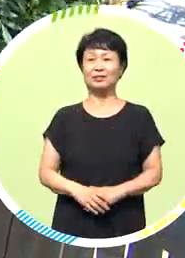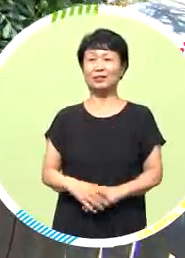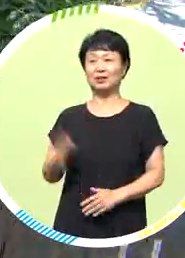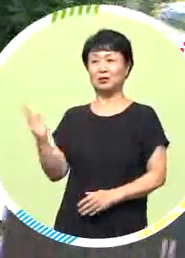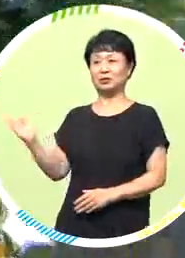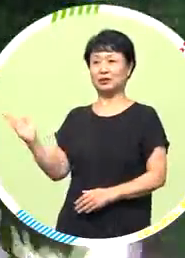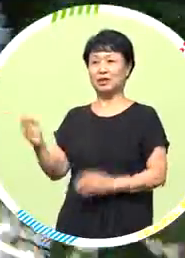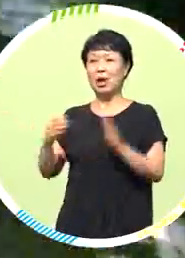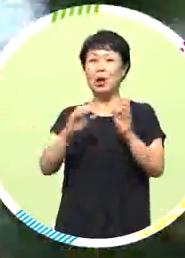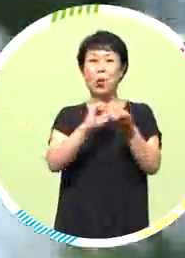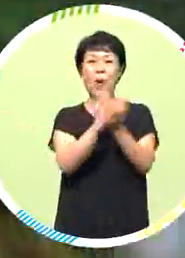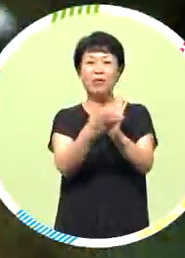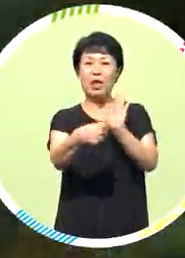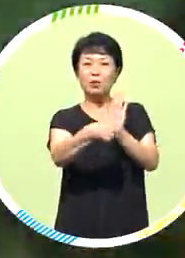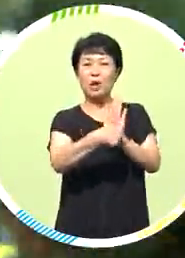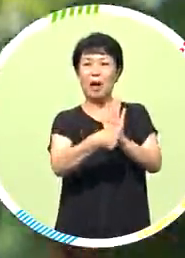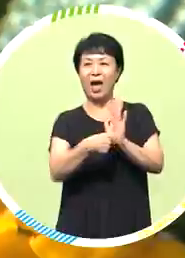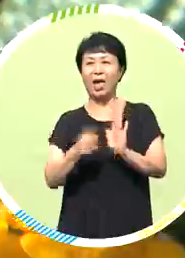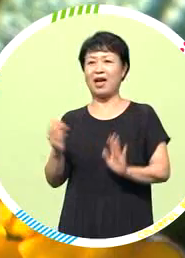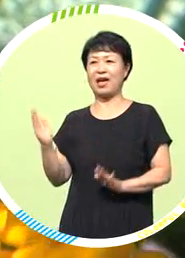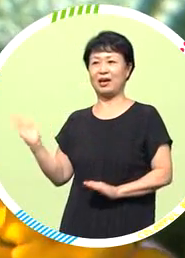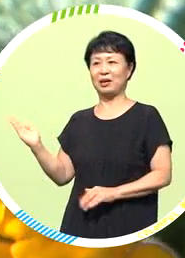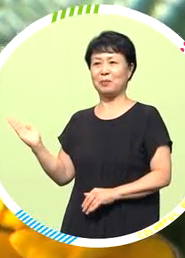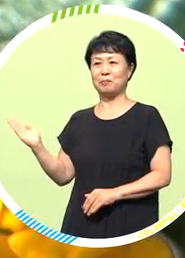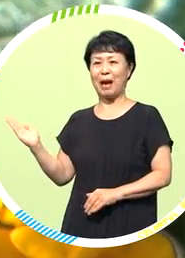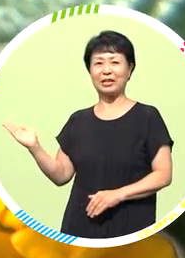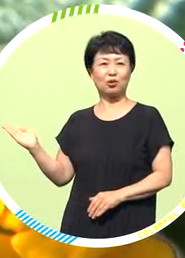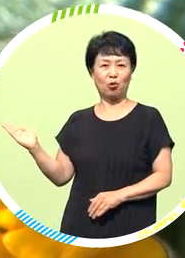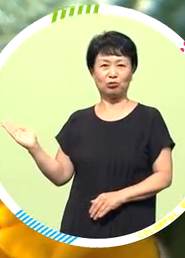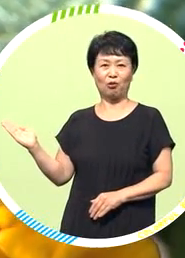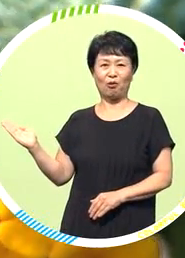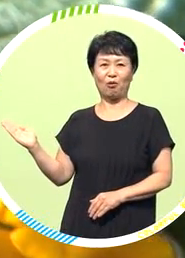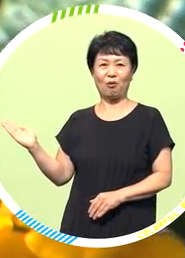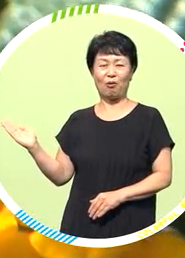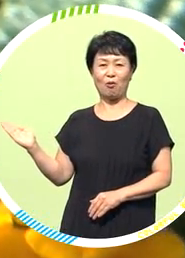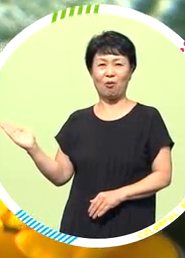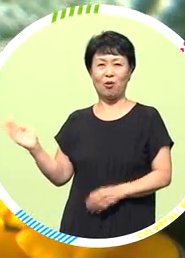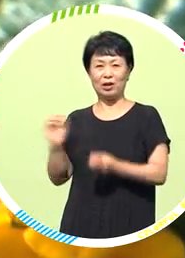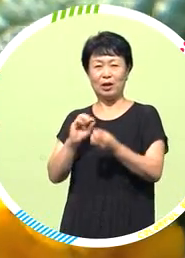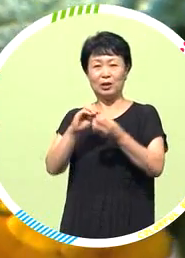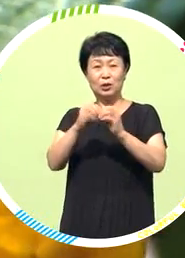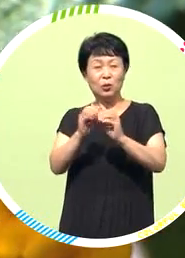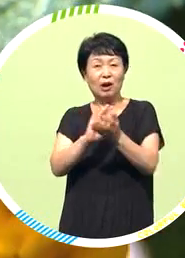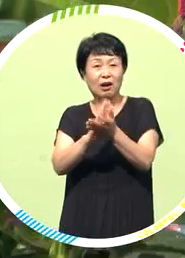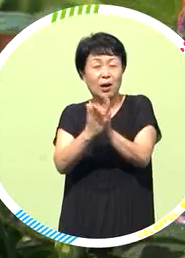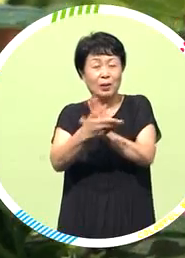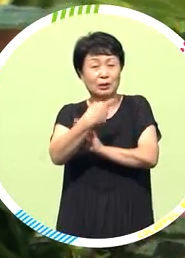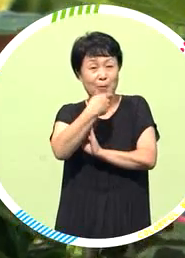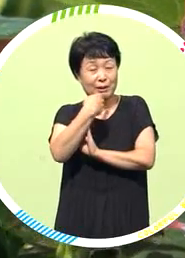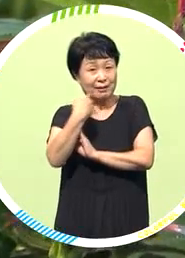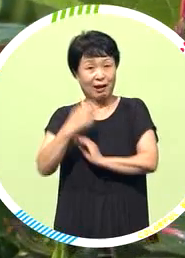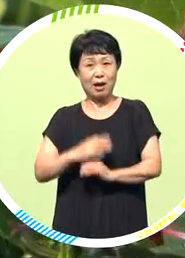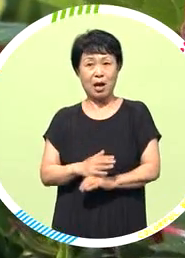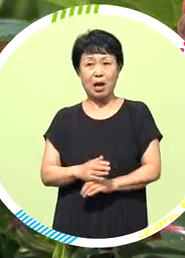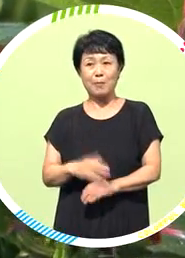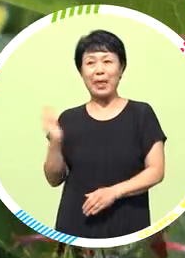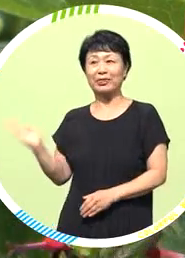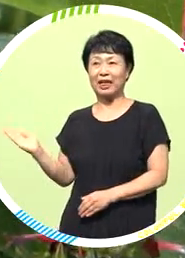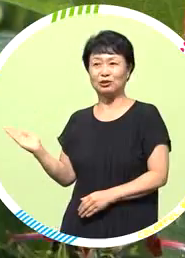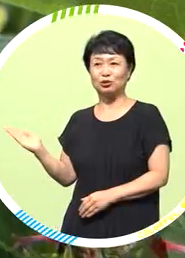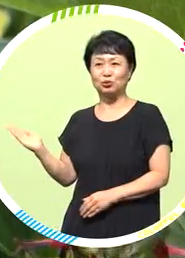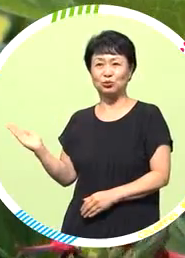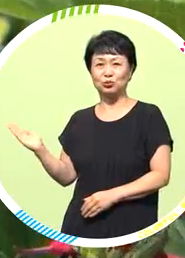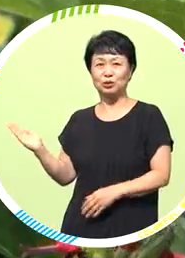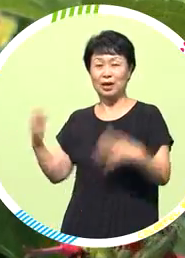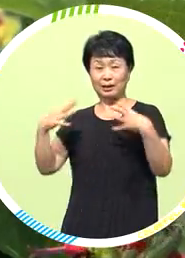ちらはマリーゴールドですね。 あ、綺麗、はい、夏らしい。 それでこうこれ真っ赤になるんですね。はあ、でペンタスも割と